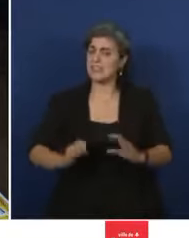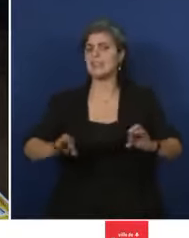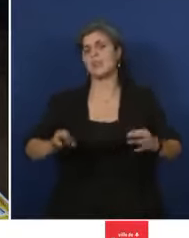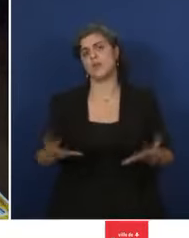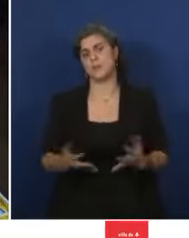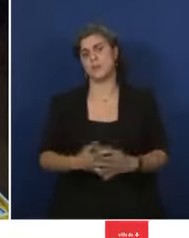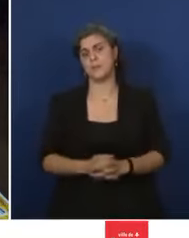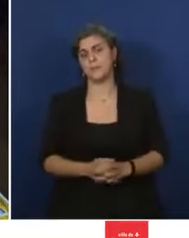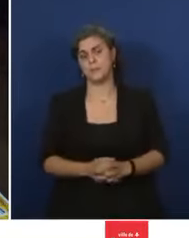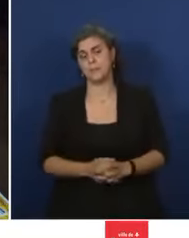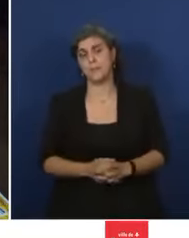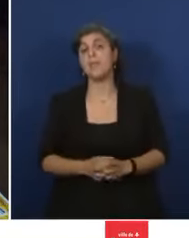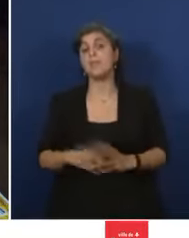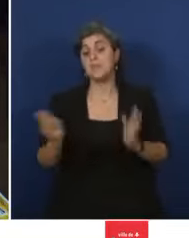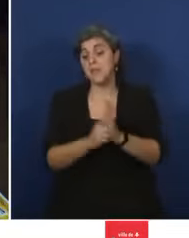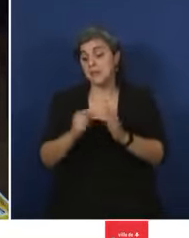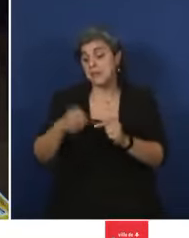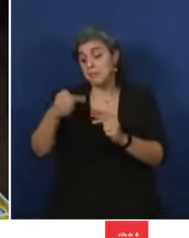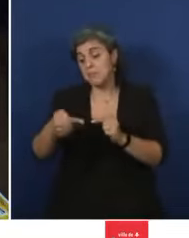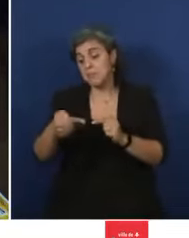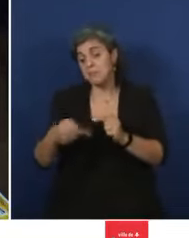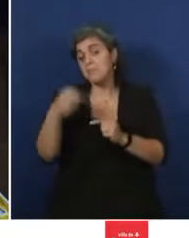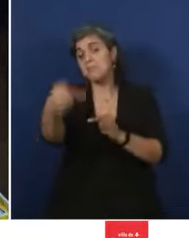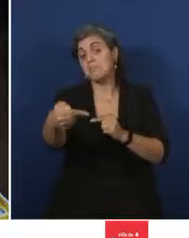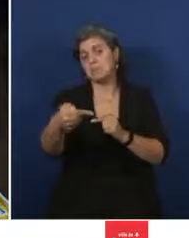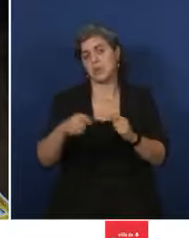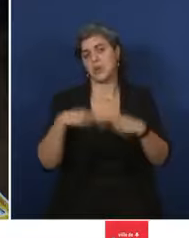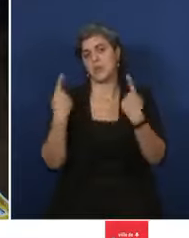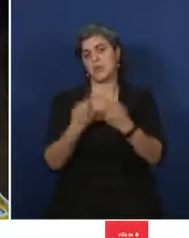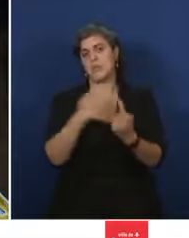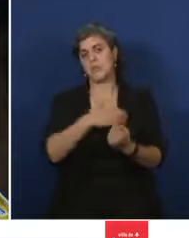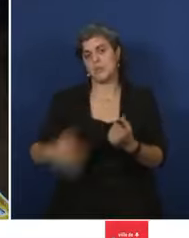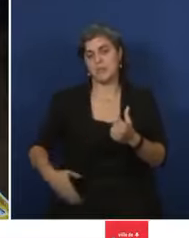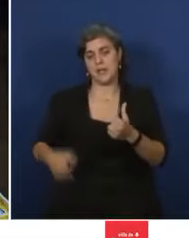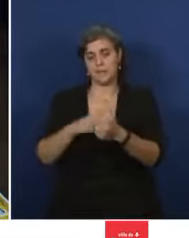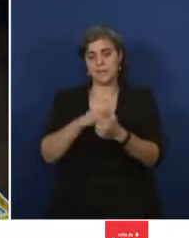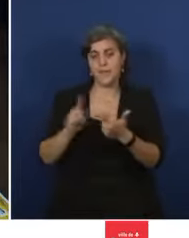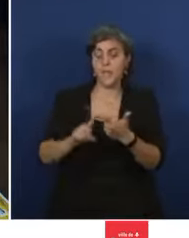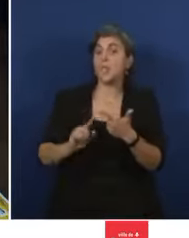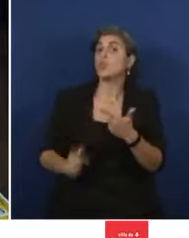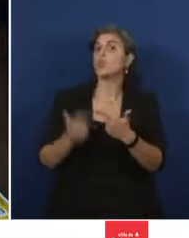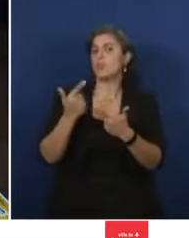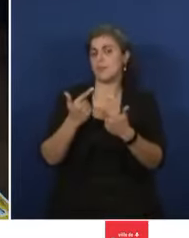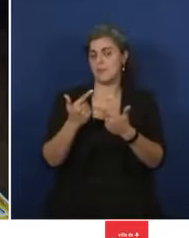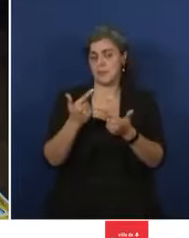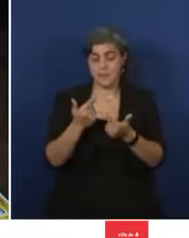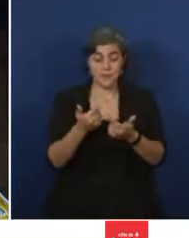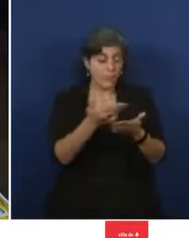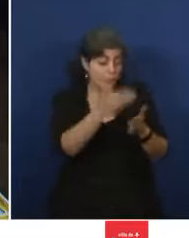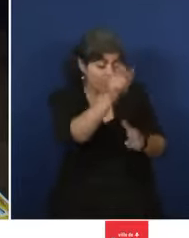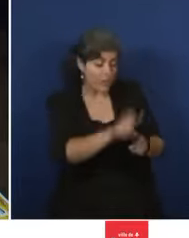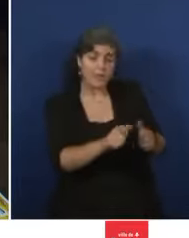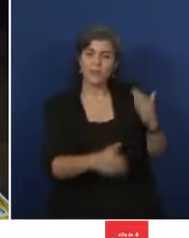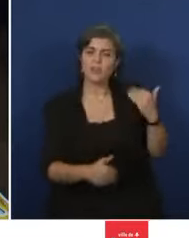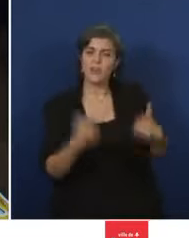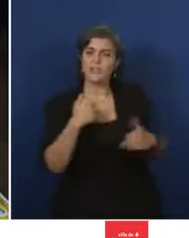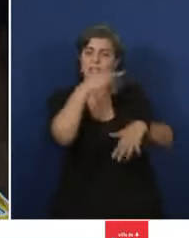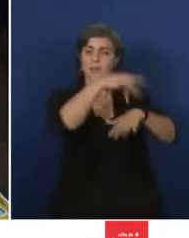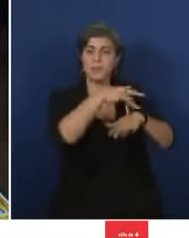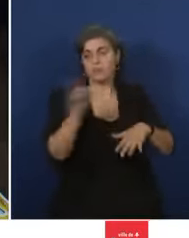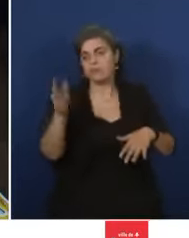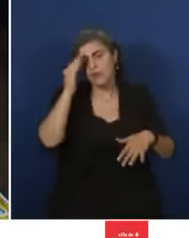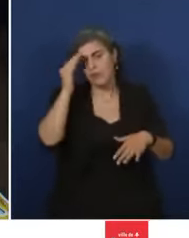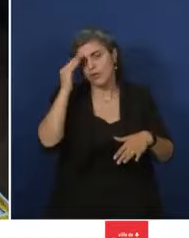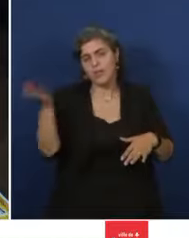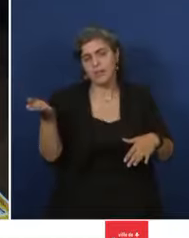au prochain ou à un prochain conseil municipal. Deuxième remarque, les personnes handicapées, et c'est un sujet que vous connaissez, nous ont